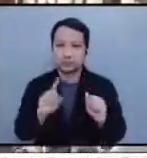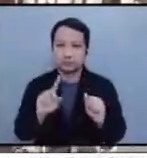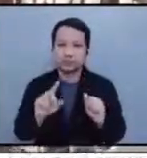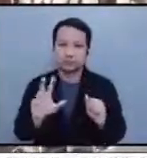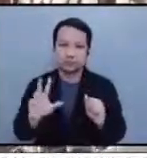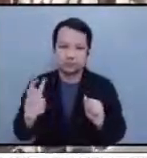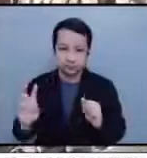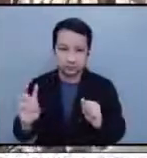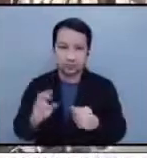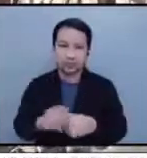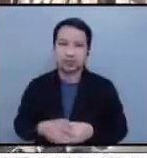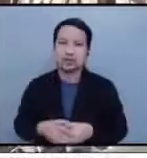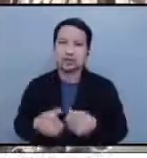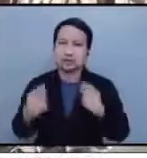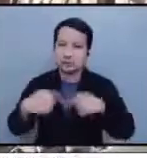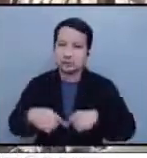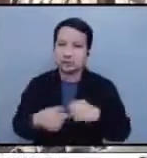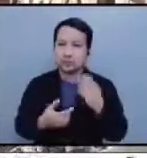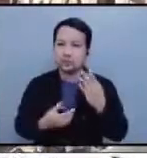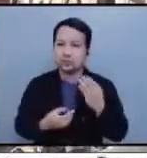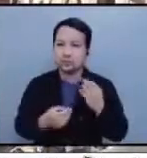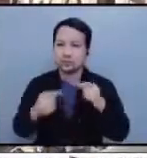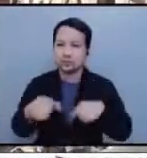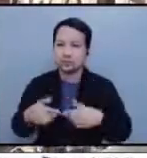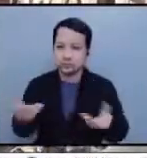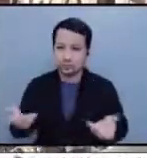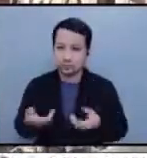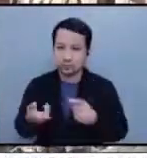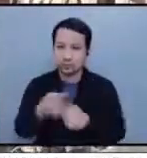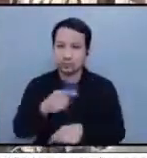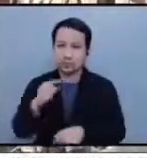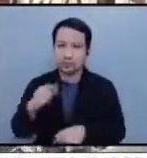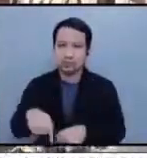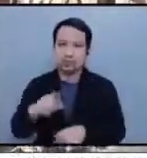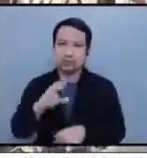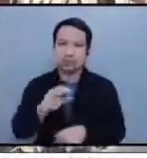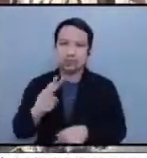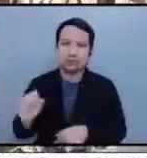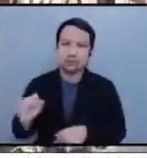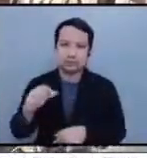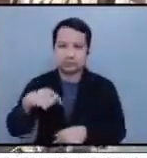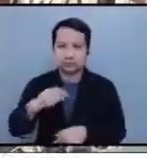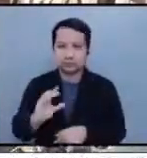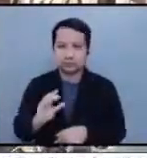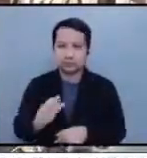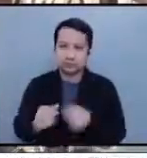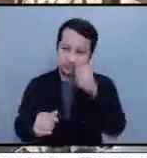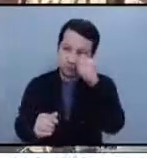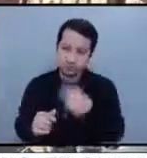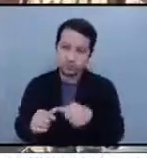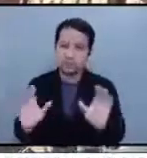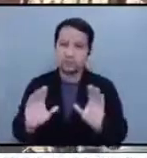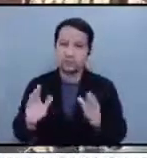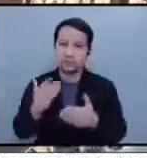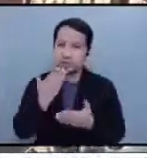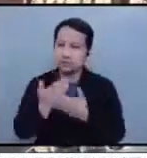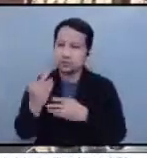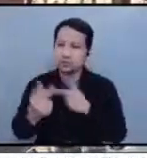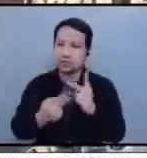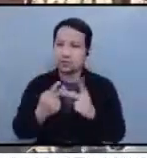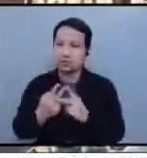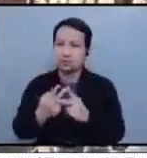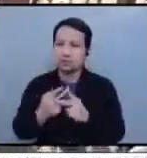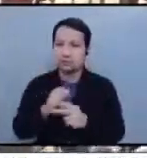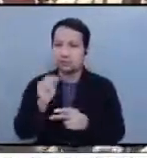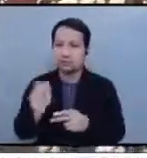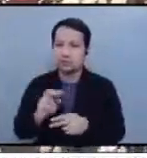136. Yan muna, latest Chica on the Road mula rito sa Commonwealth Avenue, Quezon City. Remember, don't be rude, be kind, and you can